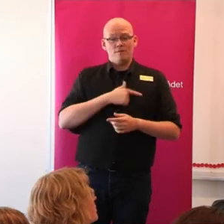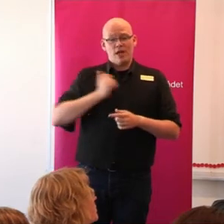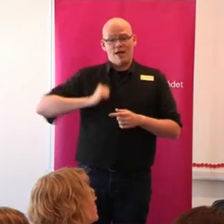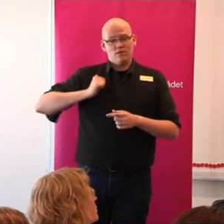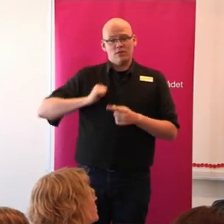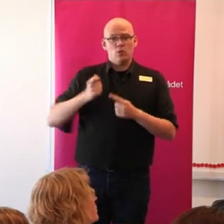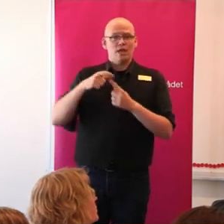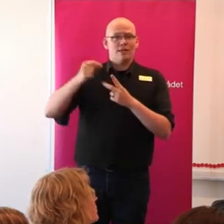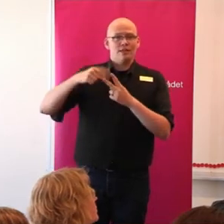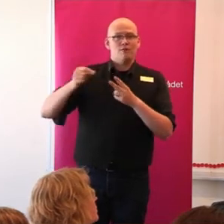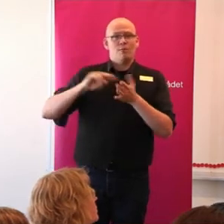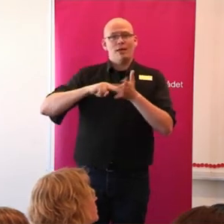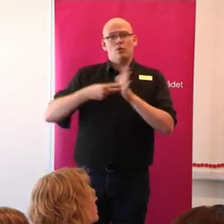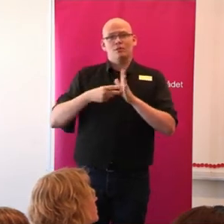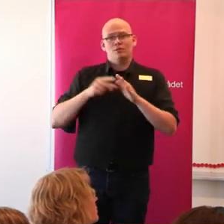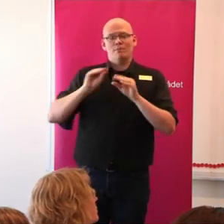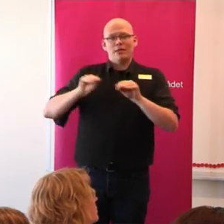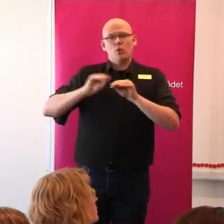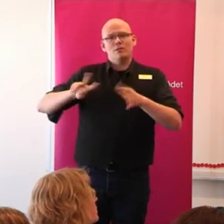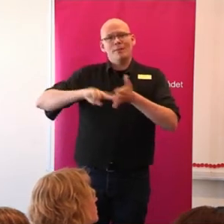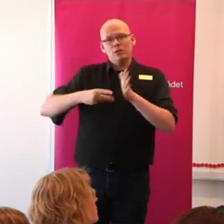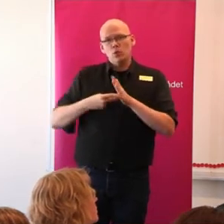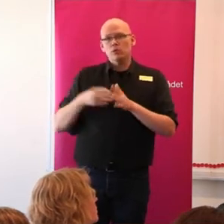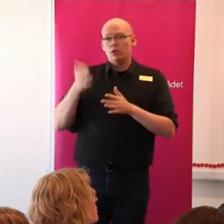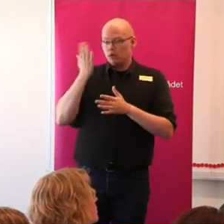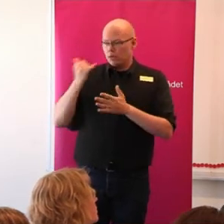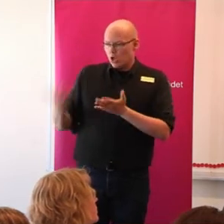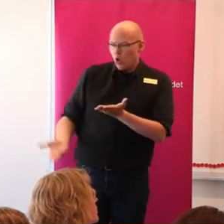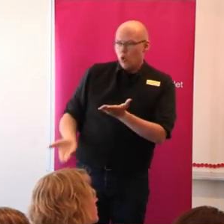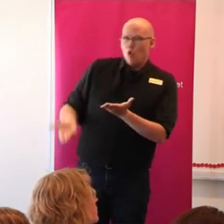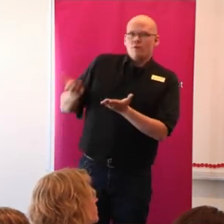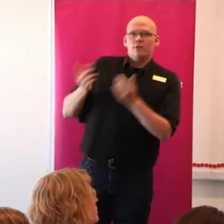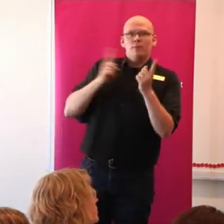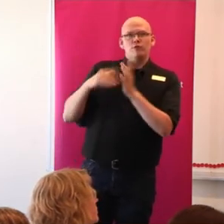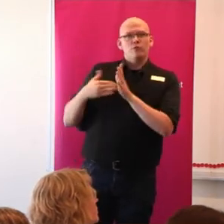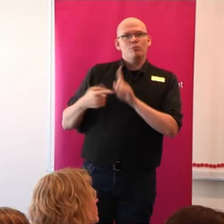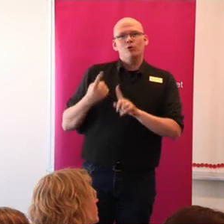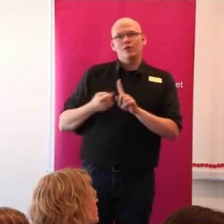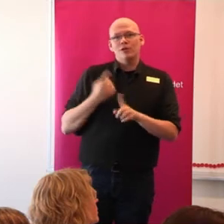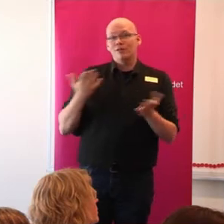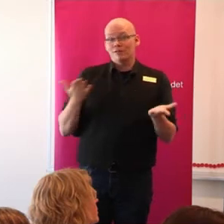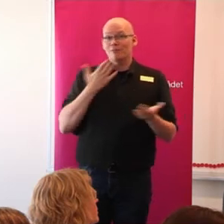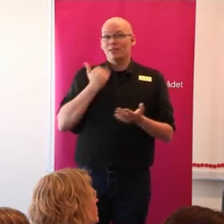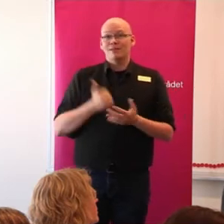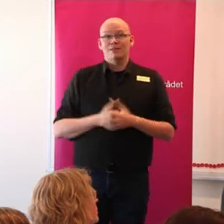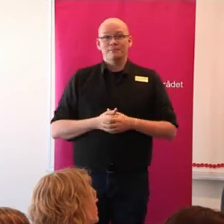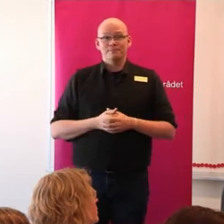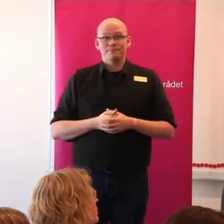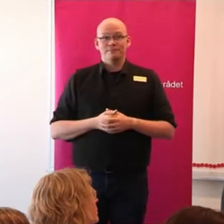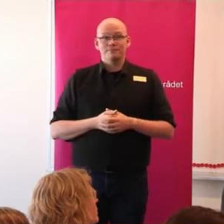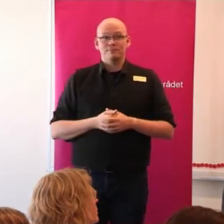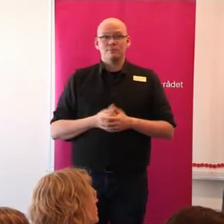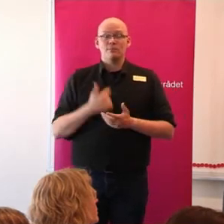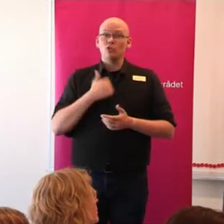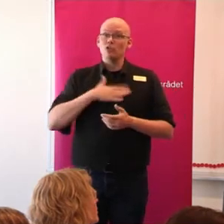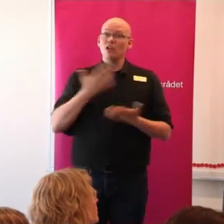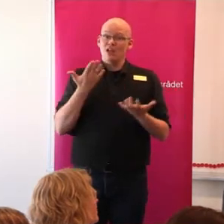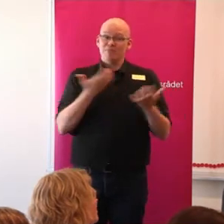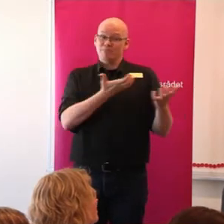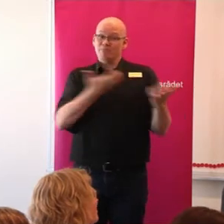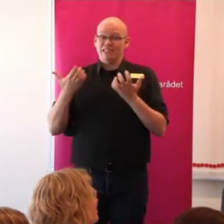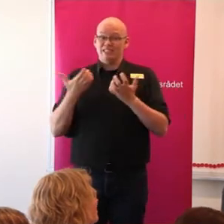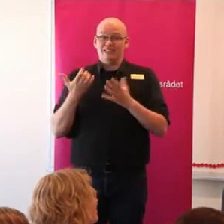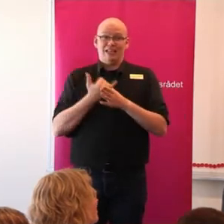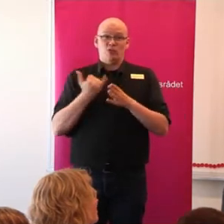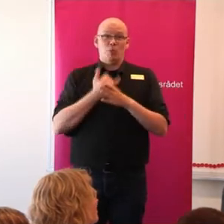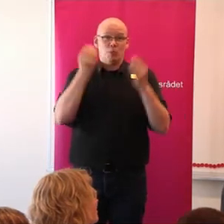alternativ pedagogisk metod så kan man ju också lyfta människor redan ifrån början. Så att jag tror snarare att det är en brist i hela